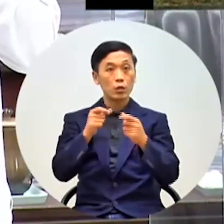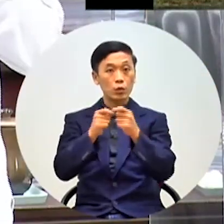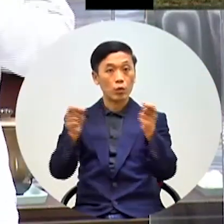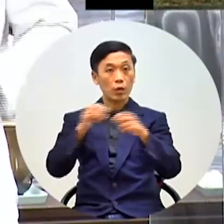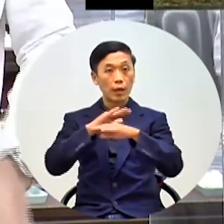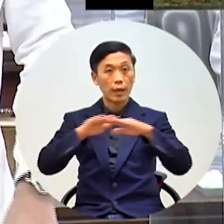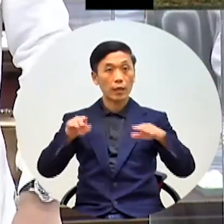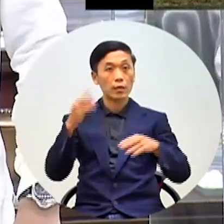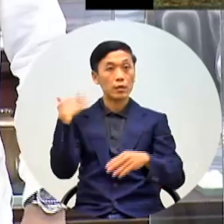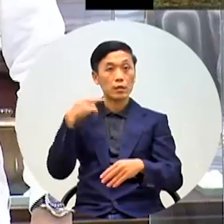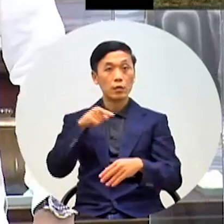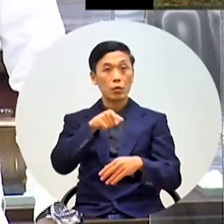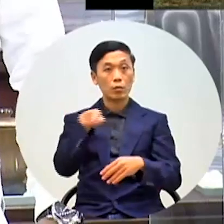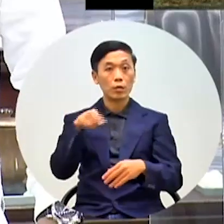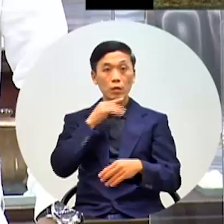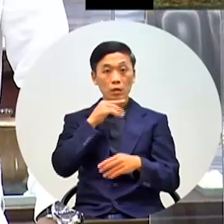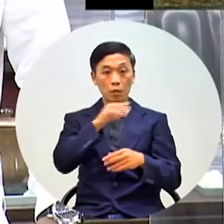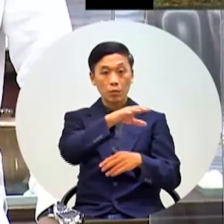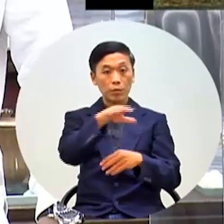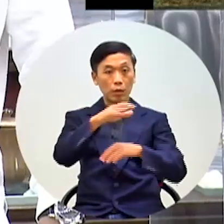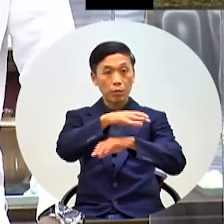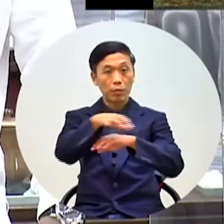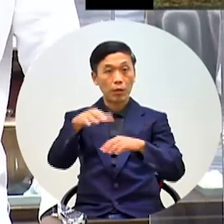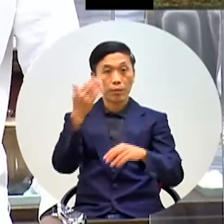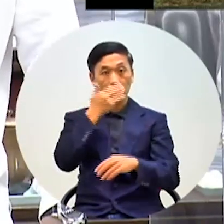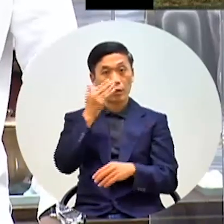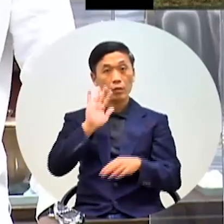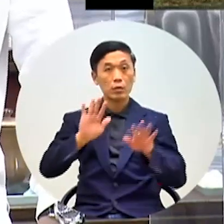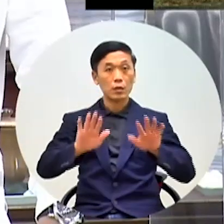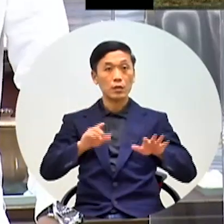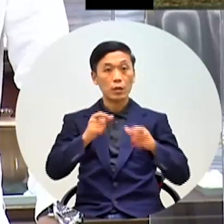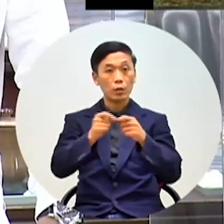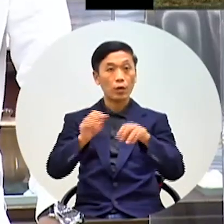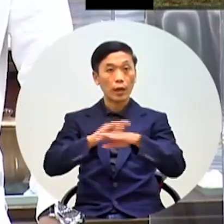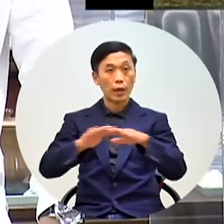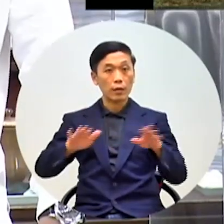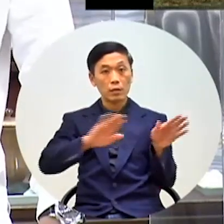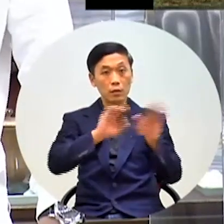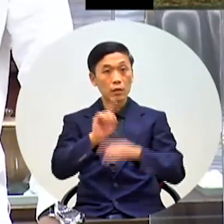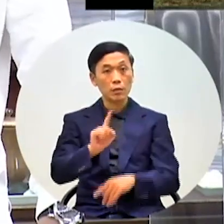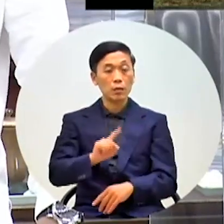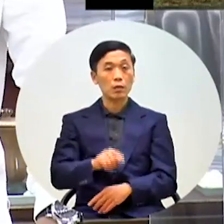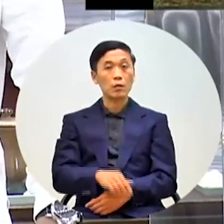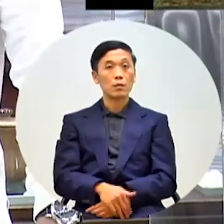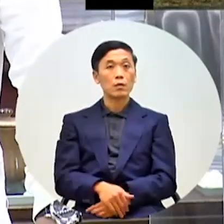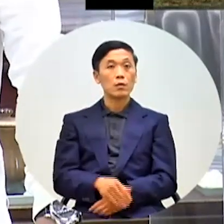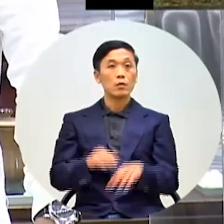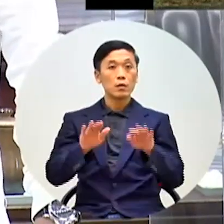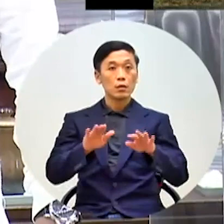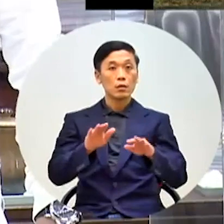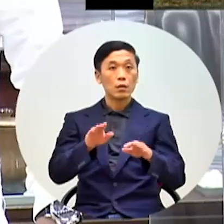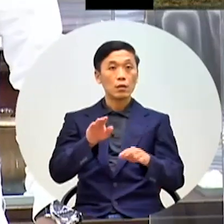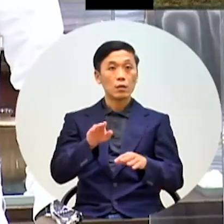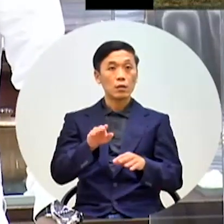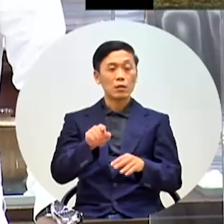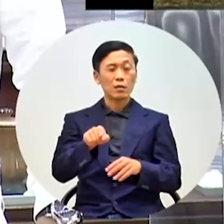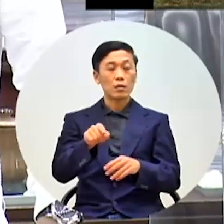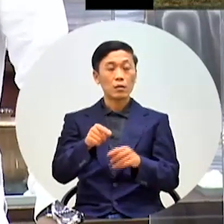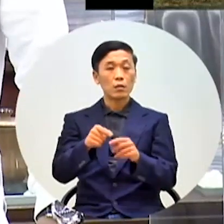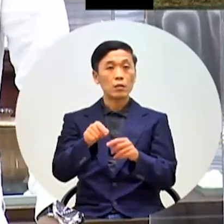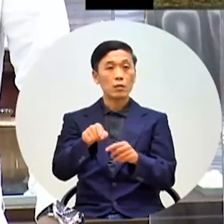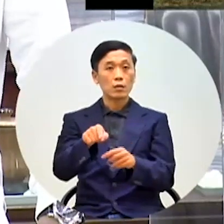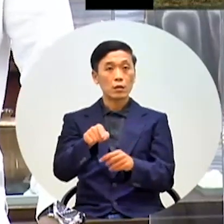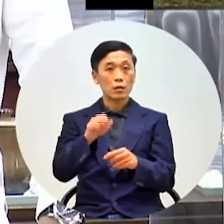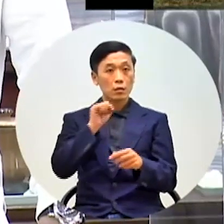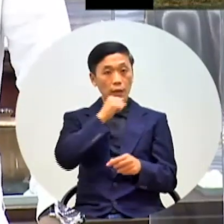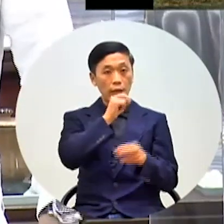早，阮做囡仔永安是偌水偌美丽啦，但是即卖永安呢， 现在因为他付出着他的代价，但是台